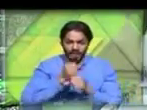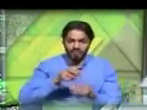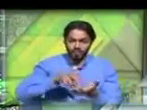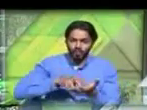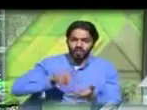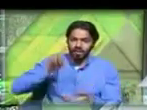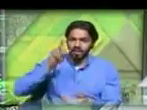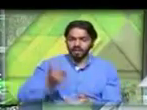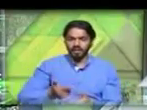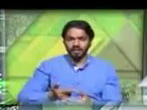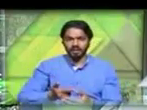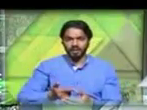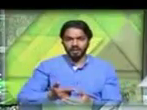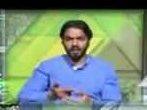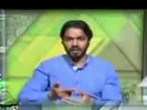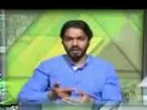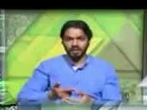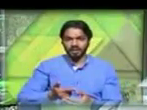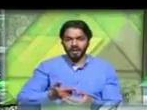وإنما يذب عن عرض إخوانه،